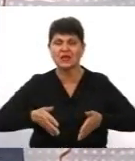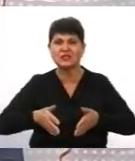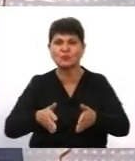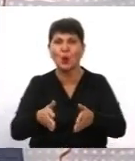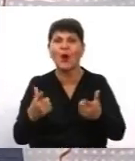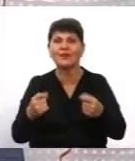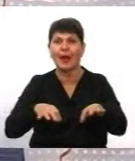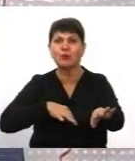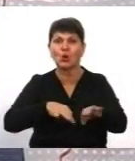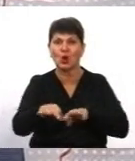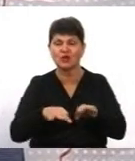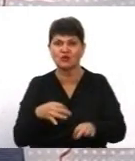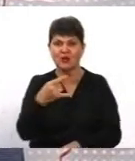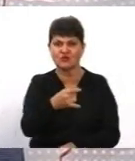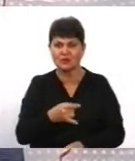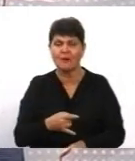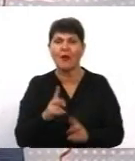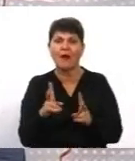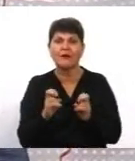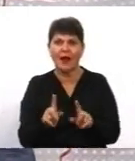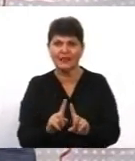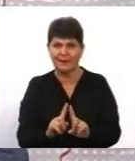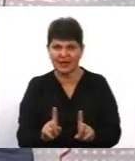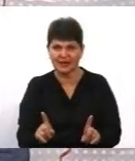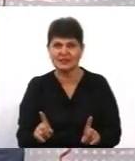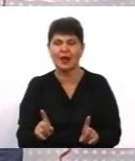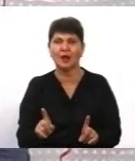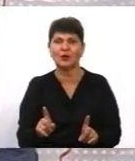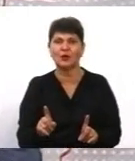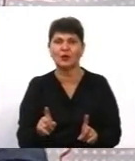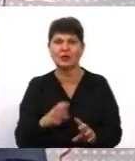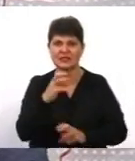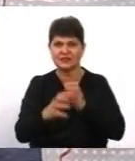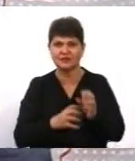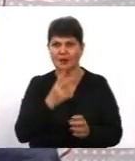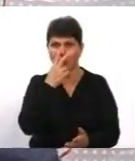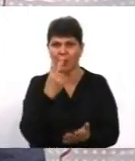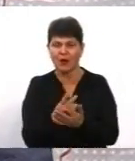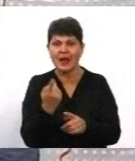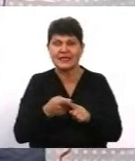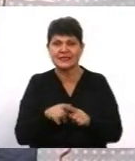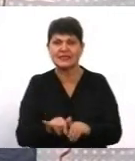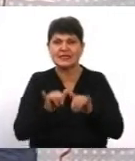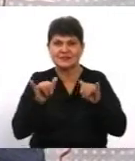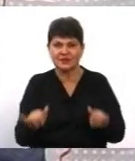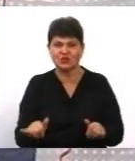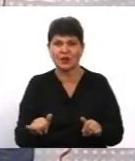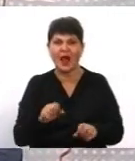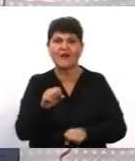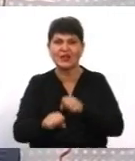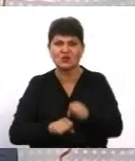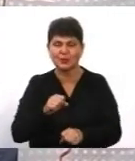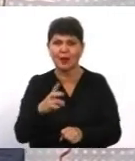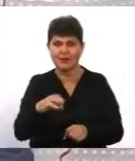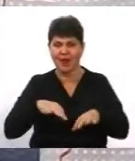бо, як не парадоксально, але дослідження показують, що зі збільшенням велосипедистів на проїжджій